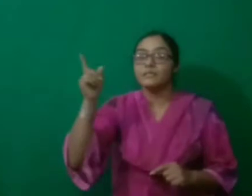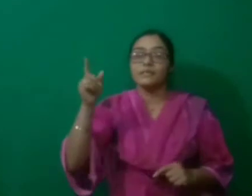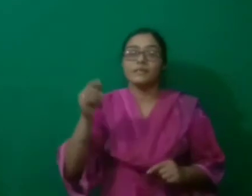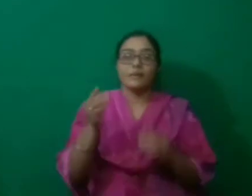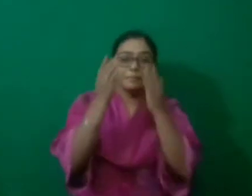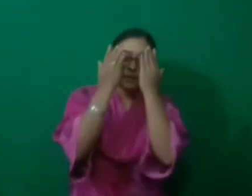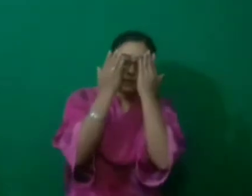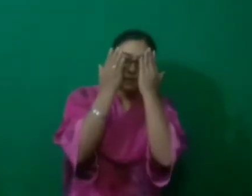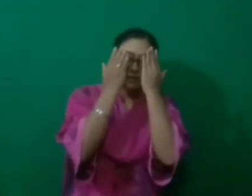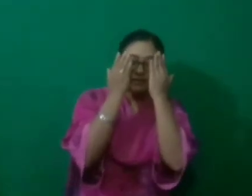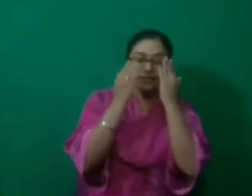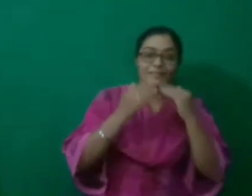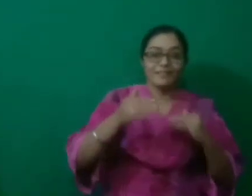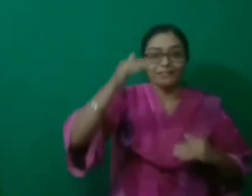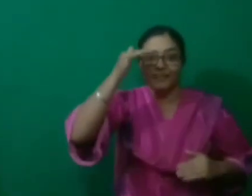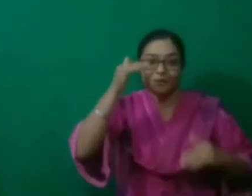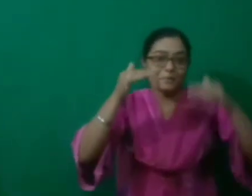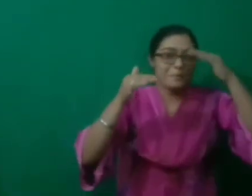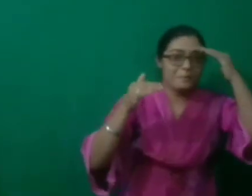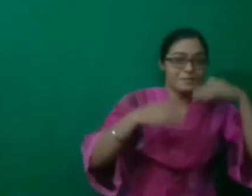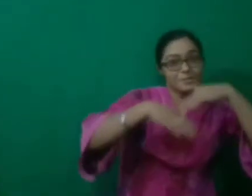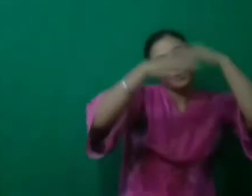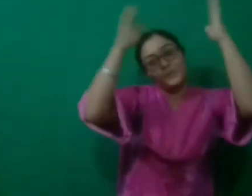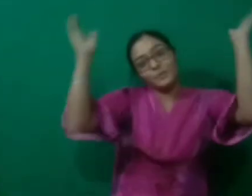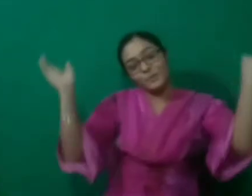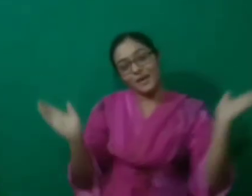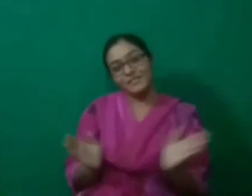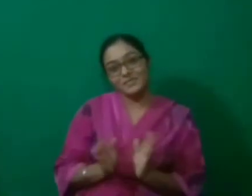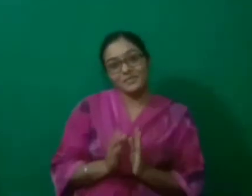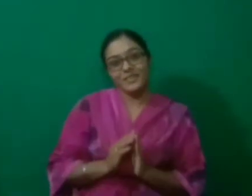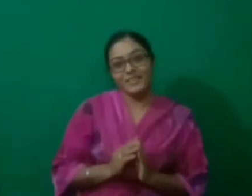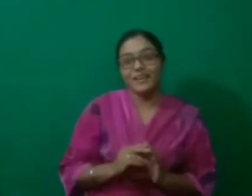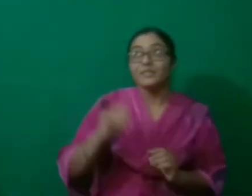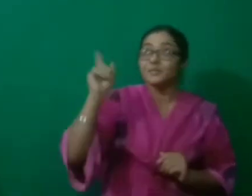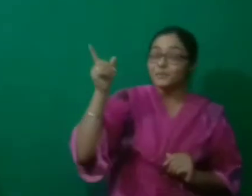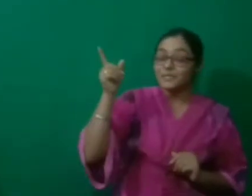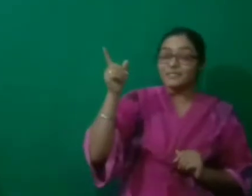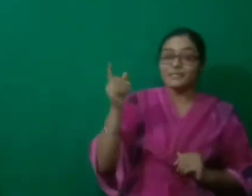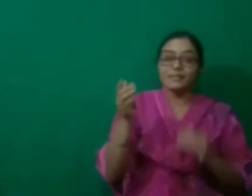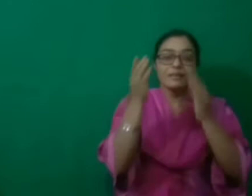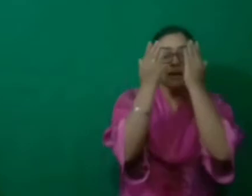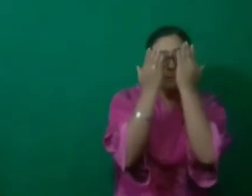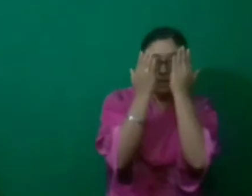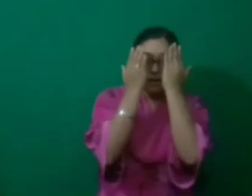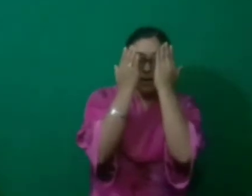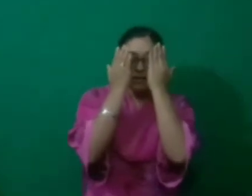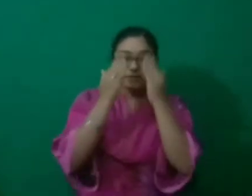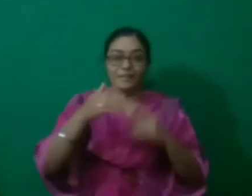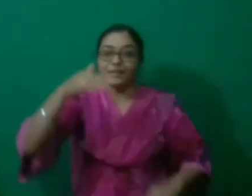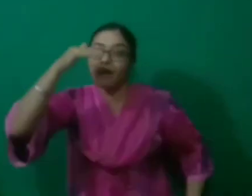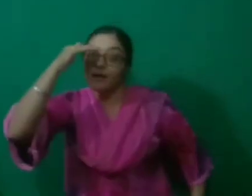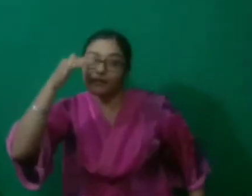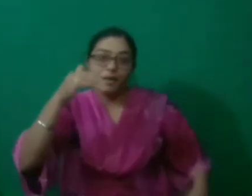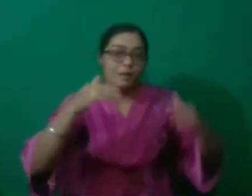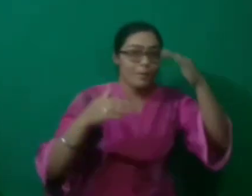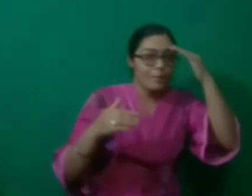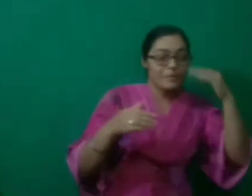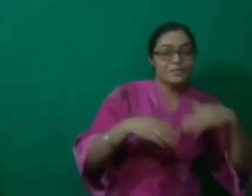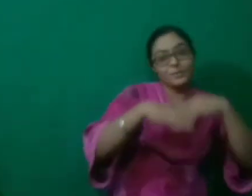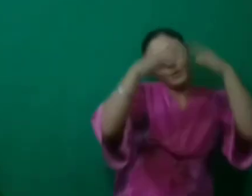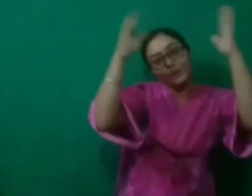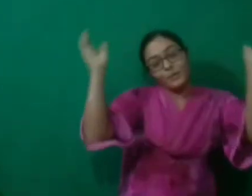सूरज निकला मिटा अंधेरा, देखो बच्चों हुआ सवेरा। सूरज निकला मिटा अंधेरा,